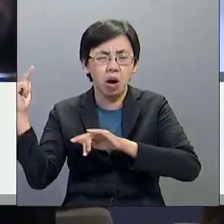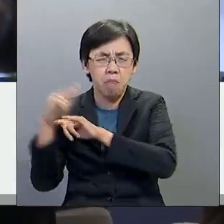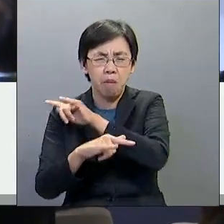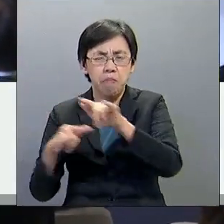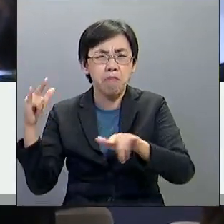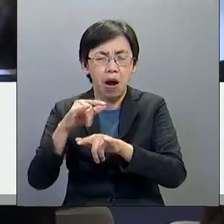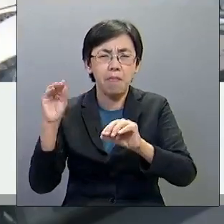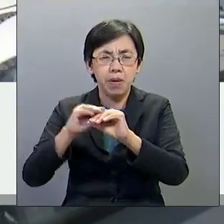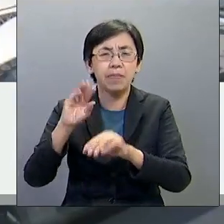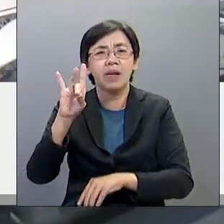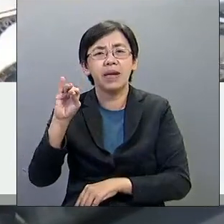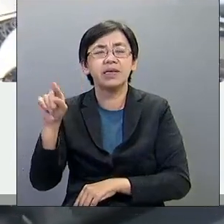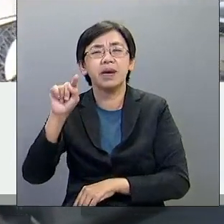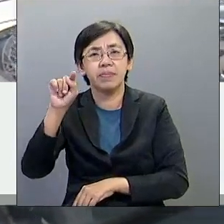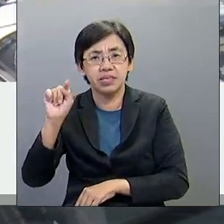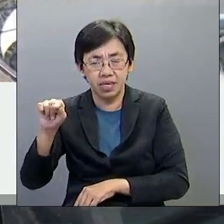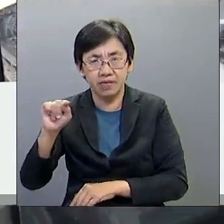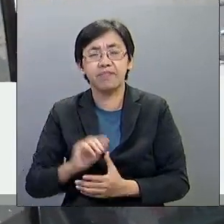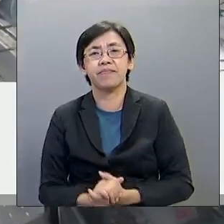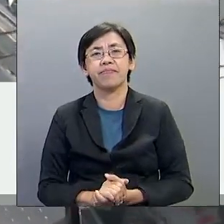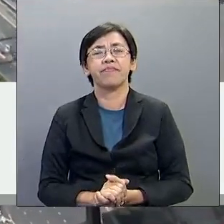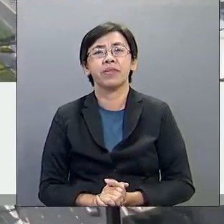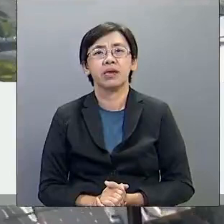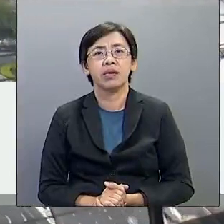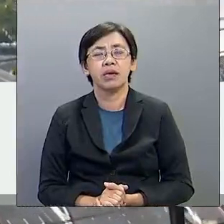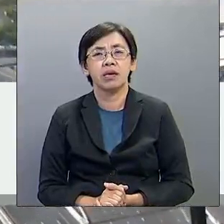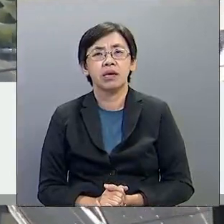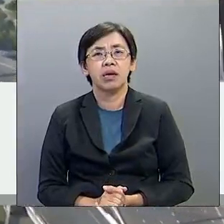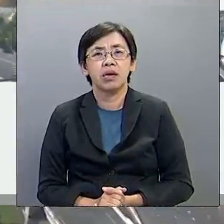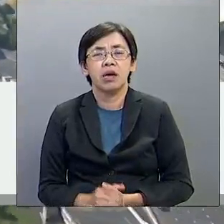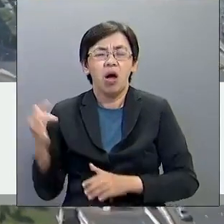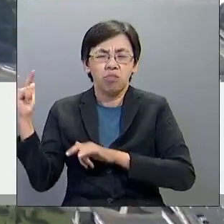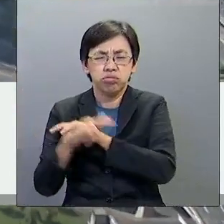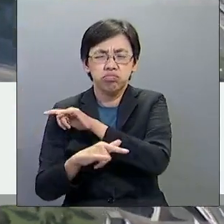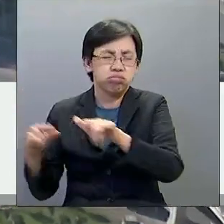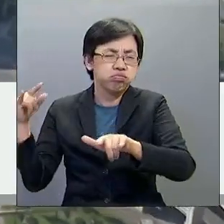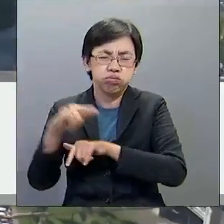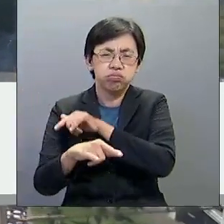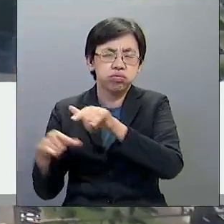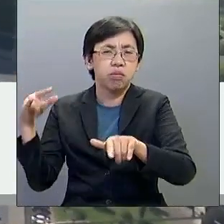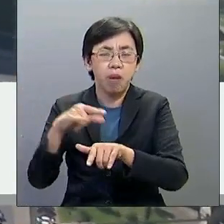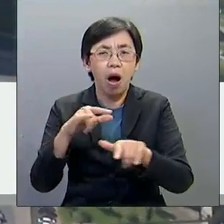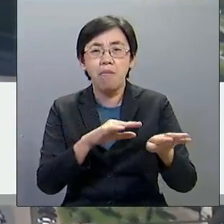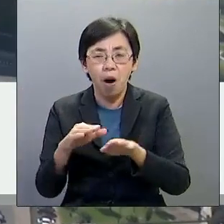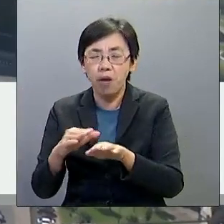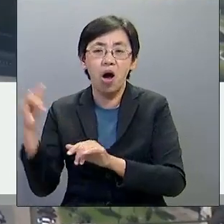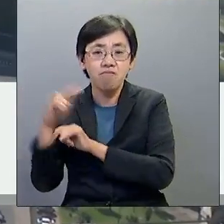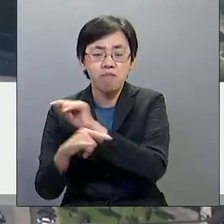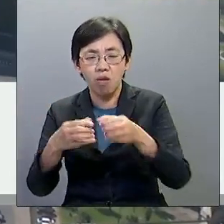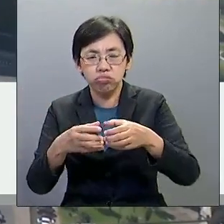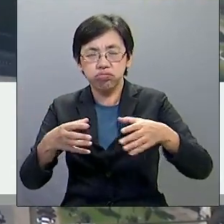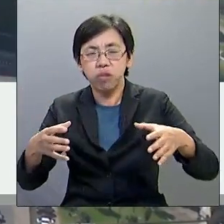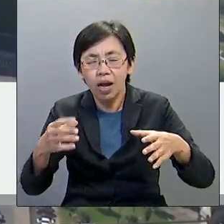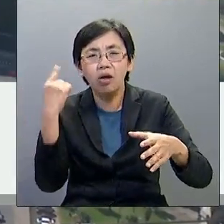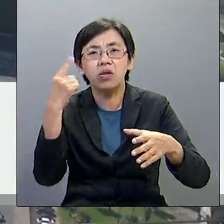างน้อย80%ของเที่ยวบินทั้งหมดและจะเพิ่มความถี่ให้เต็มศักยภาพรองรับในช่วงไฮซีซั่นจ